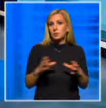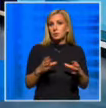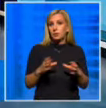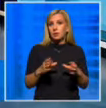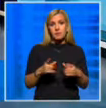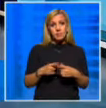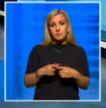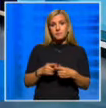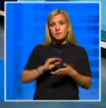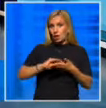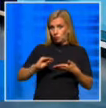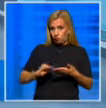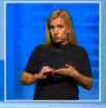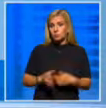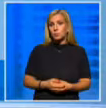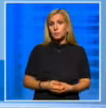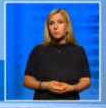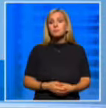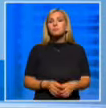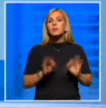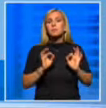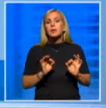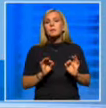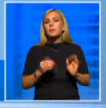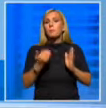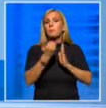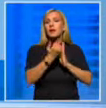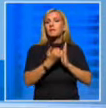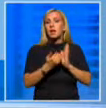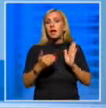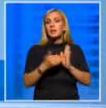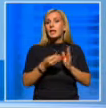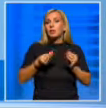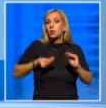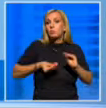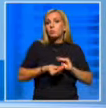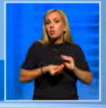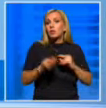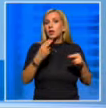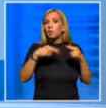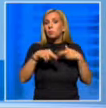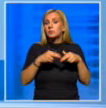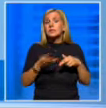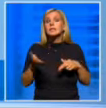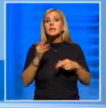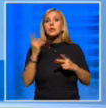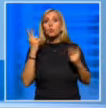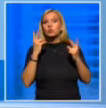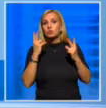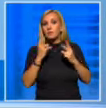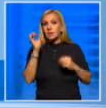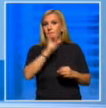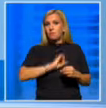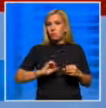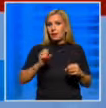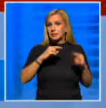деловодството? Примерно, да. Правилата за антикорупционната комисия след уточняване с Европейската комисия какво би